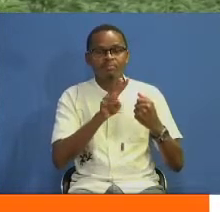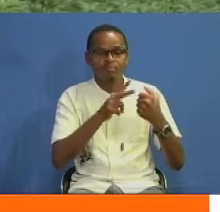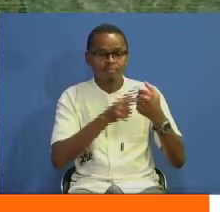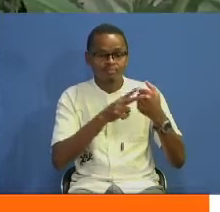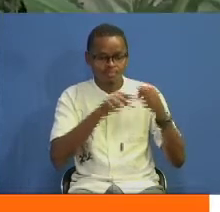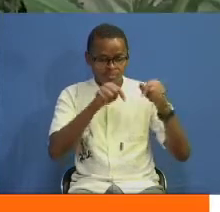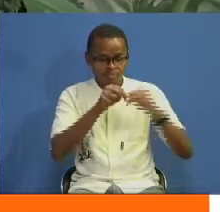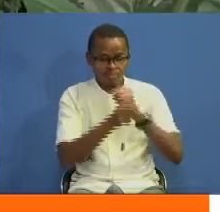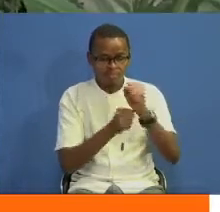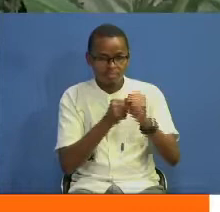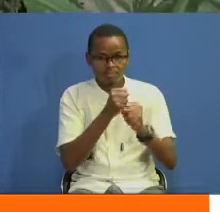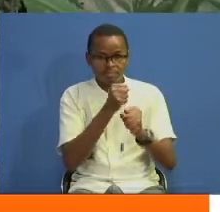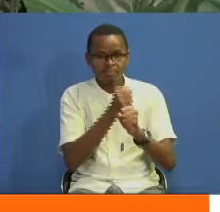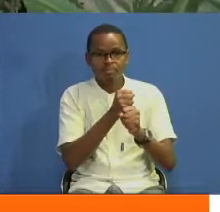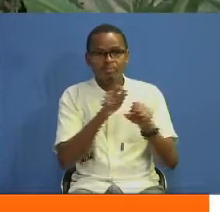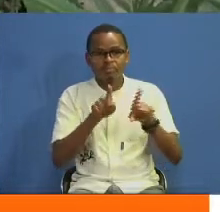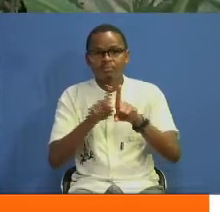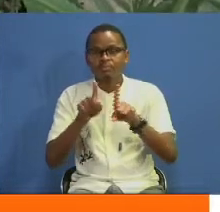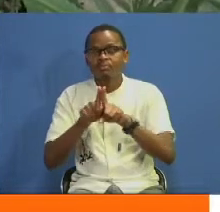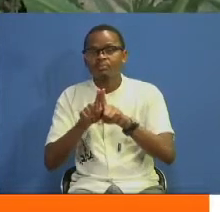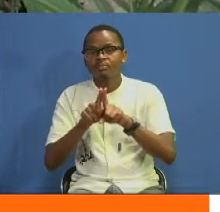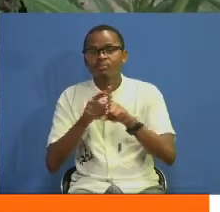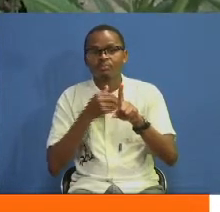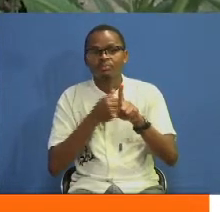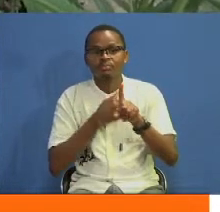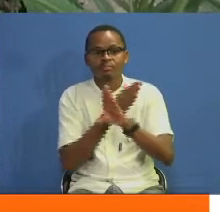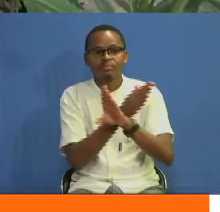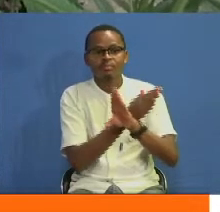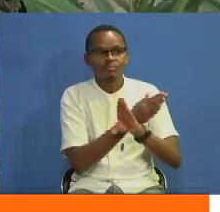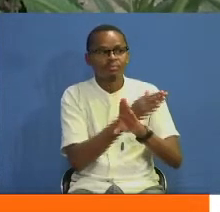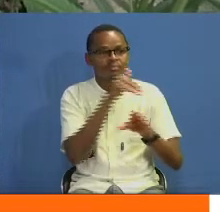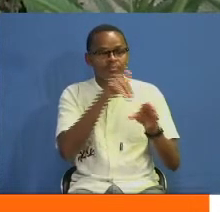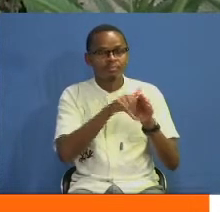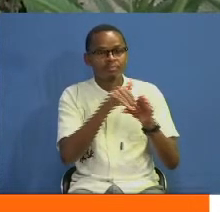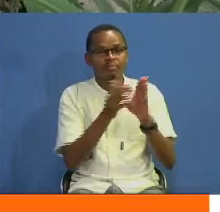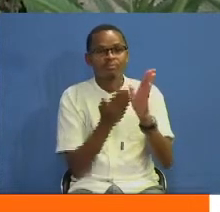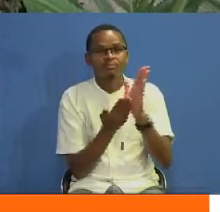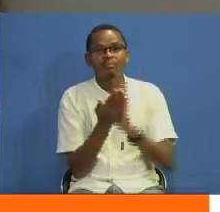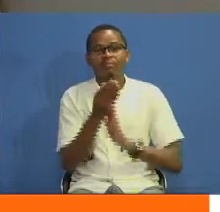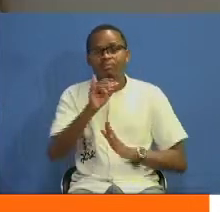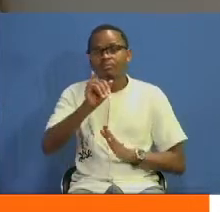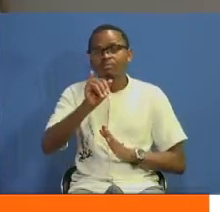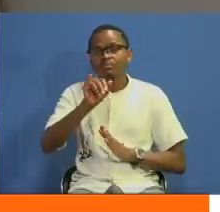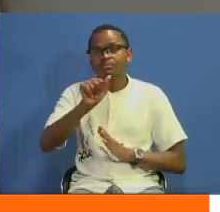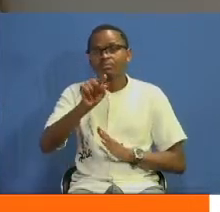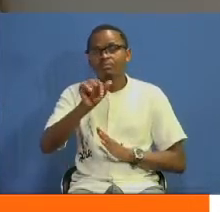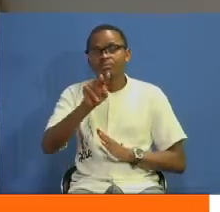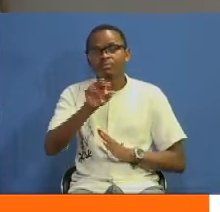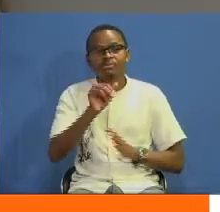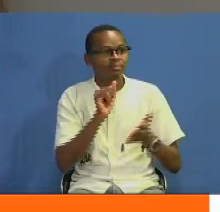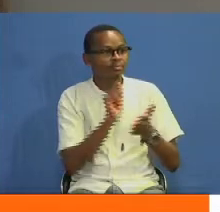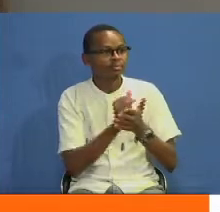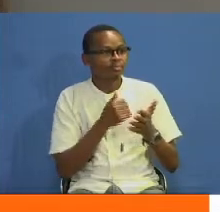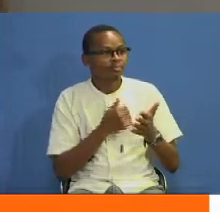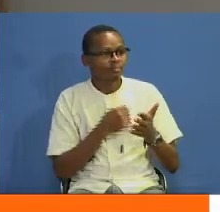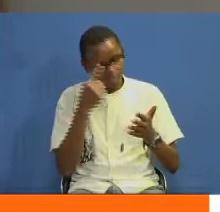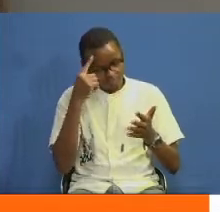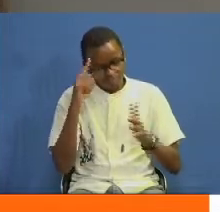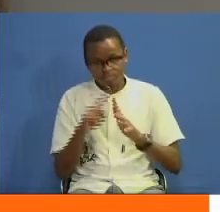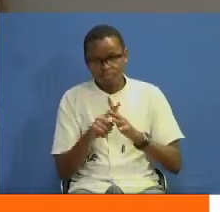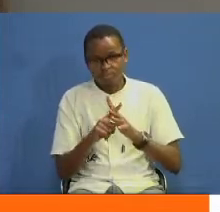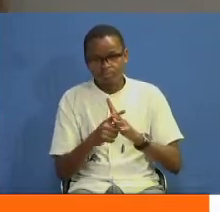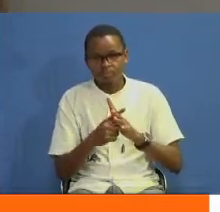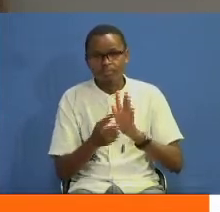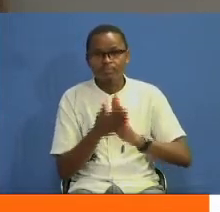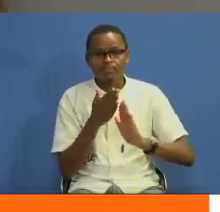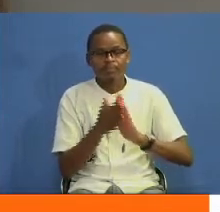huu, anasema Tino Kambasha wa Zimbabwe Investment Development Agency. So it's a market that's growing fast and we think this